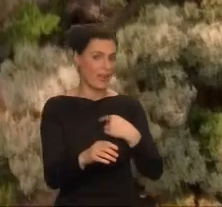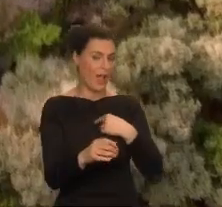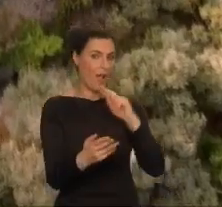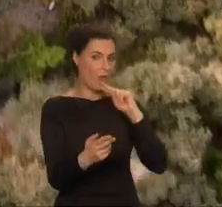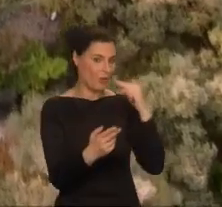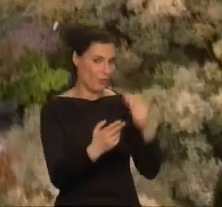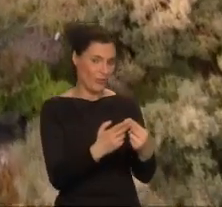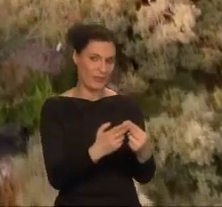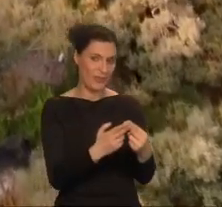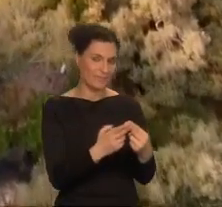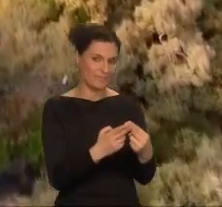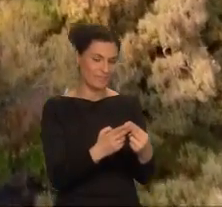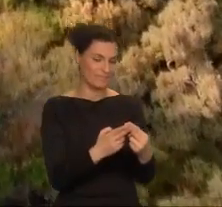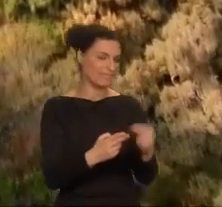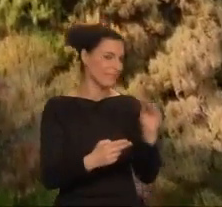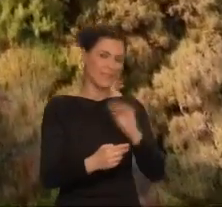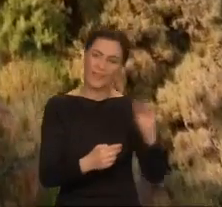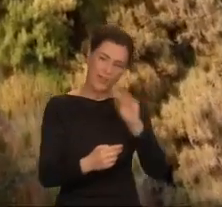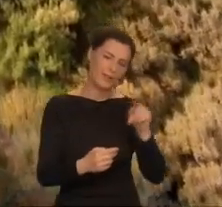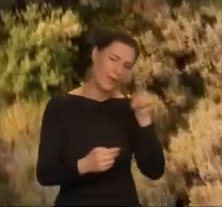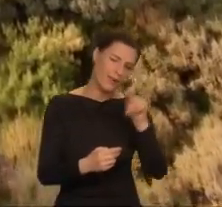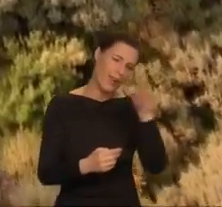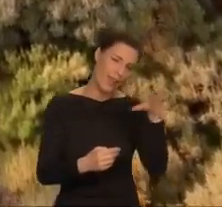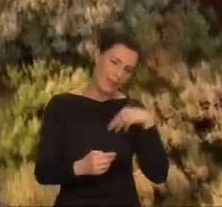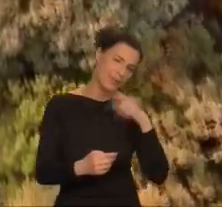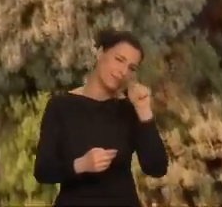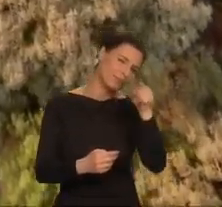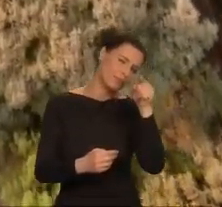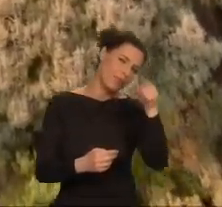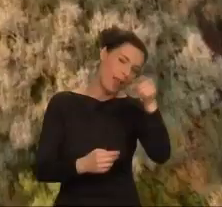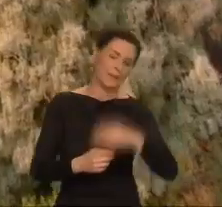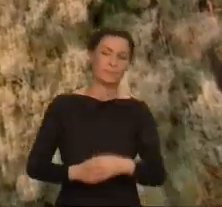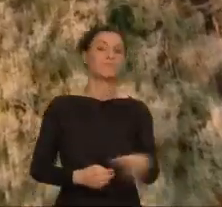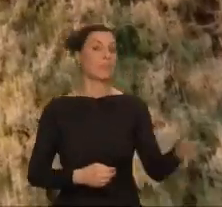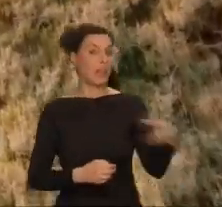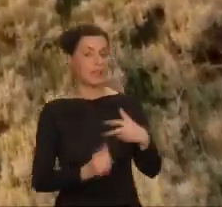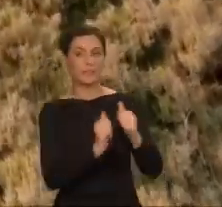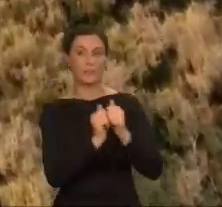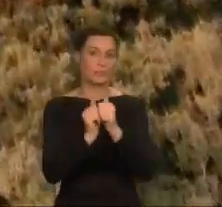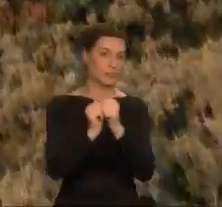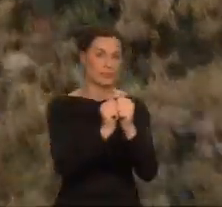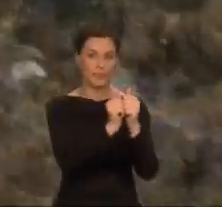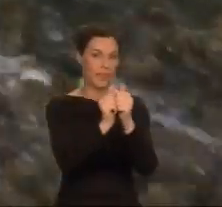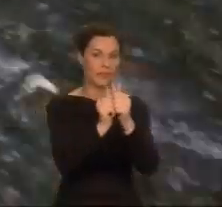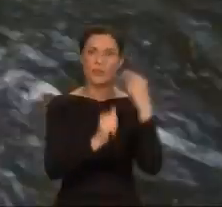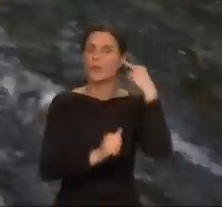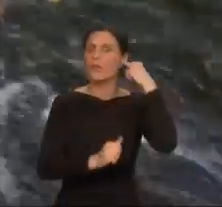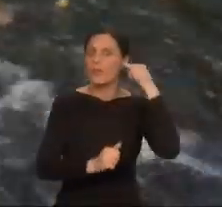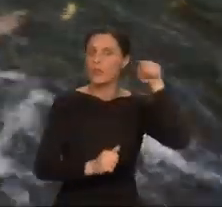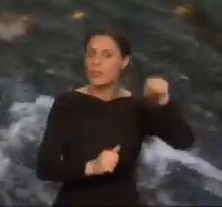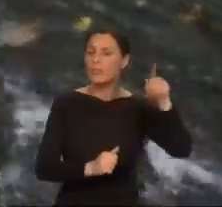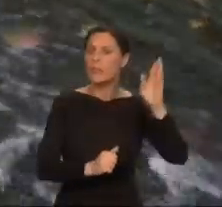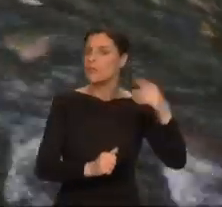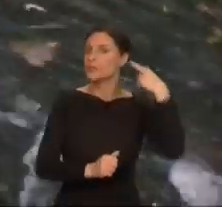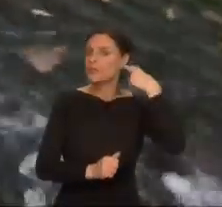Lecz ja powiem jeszcze trochę dalej. Pójdziemy dalej. Usłyszysz przepiórkę przy źródle